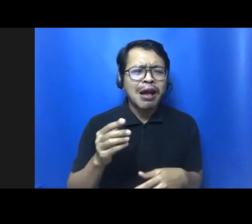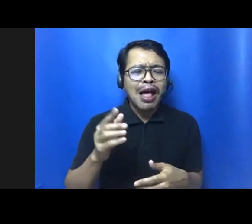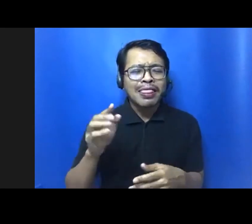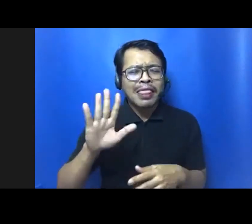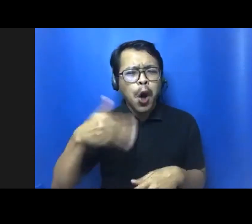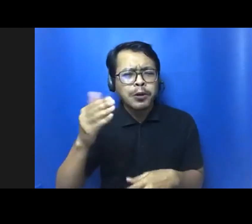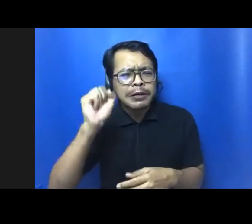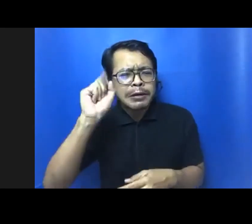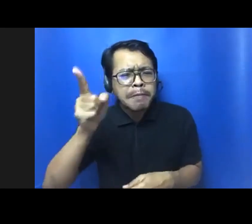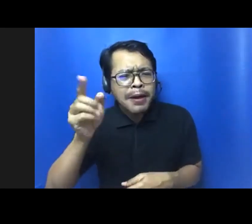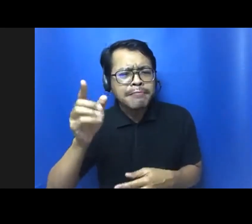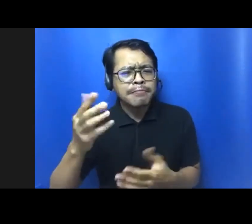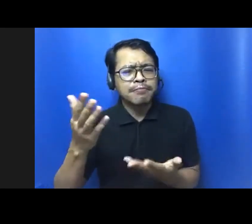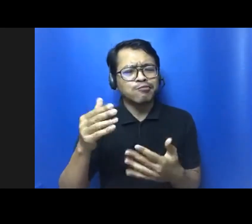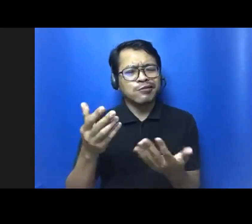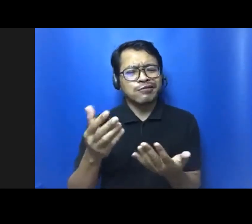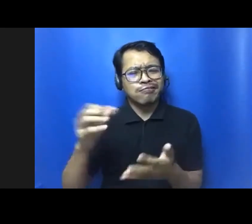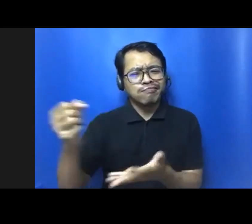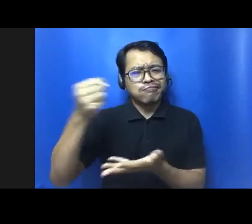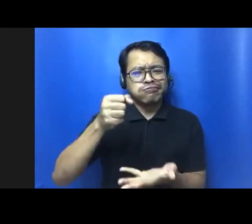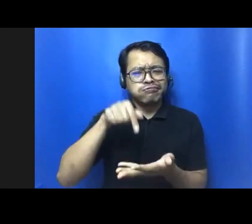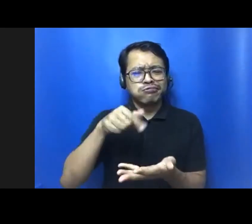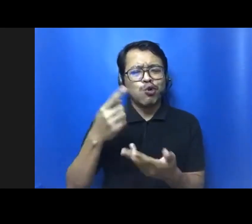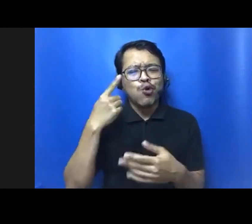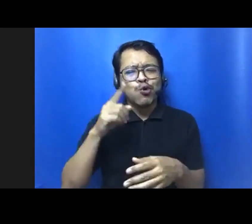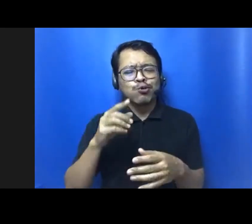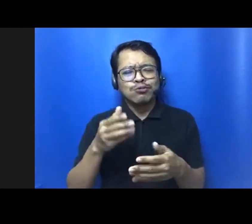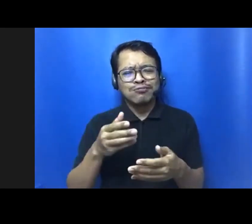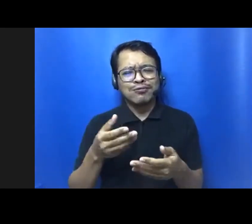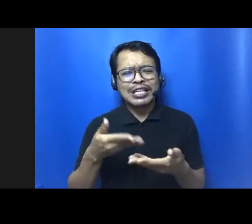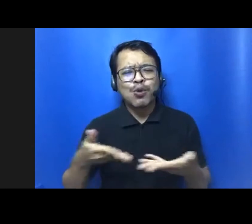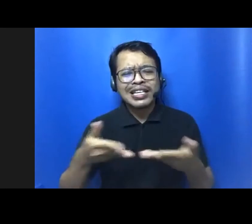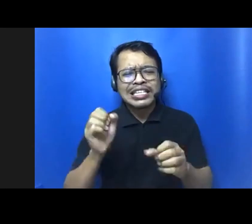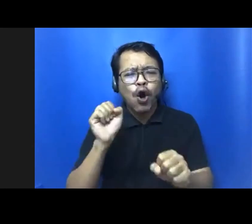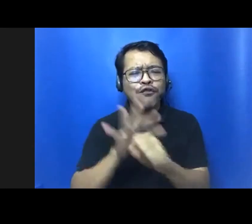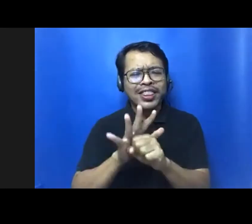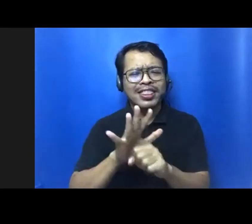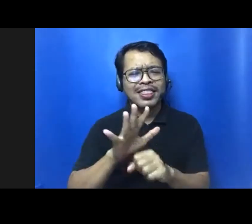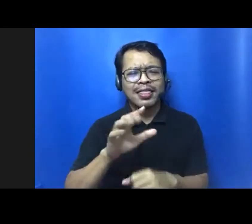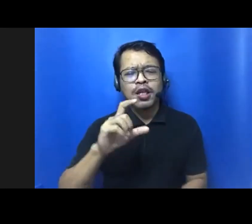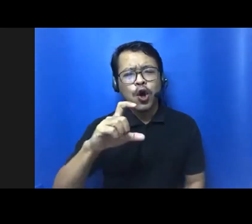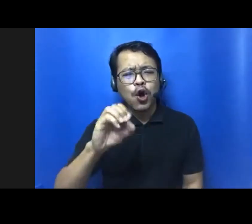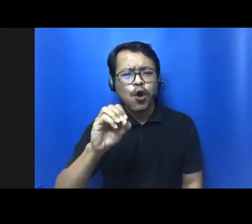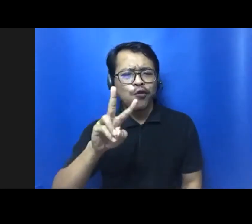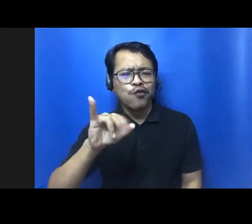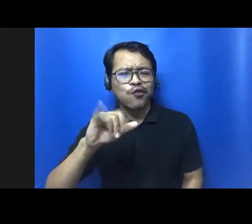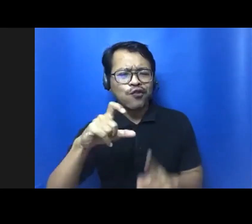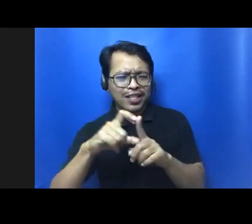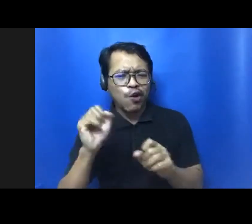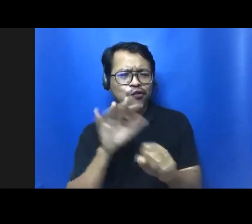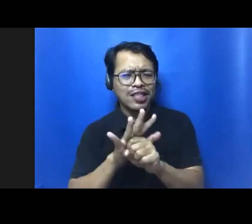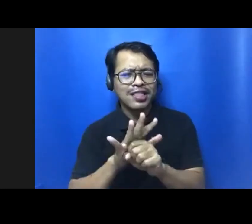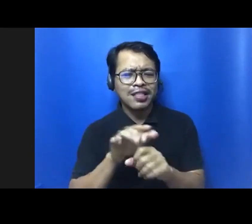kesehatan, pendidikan, kaitannya dengan untuk penanganan pandemi COVID. Itu yang utamanya adalah